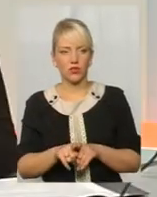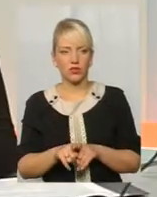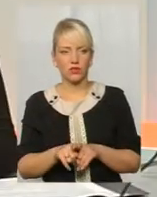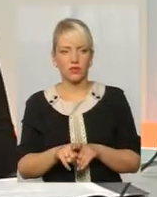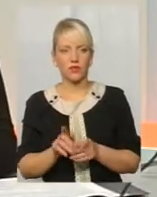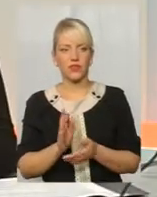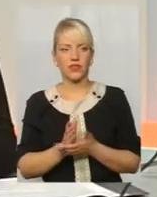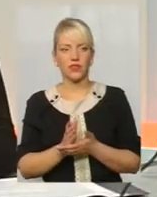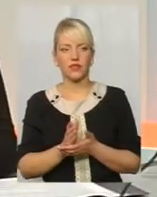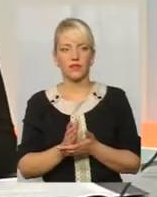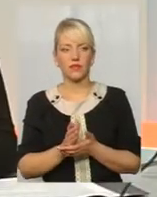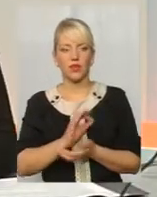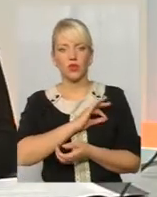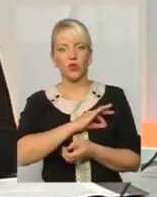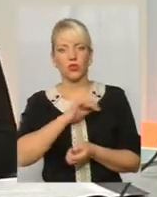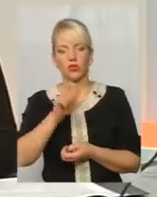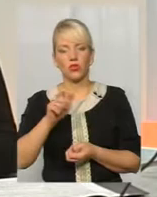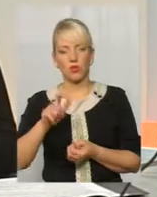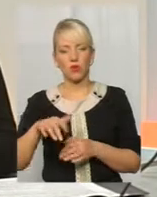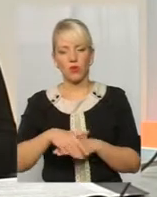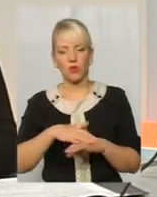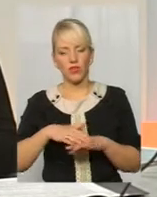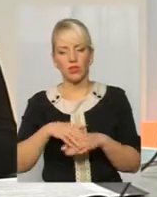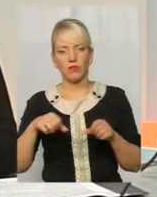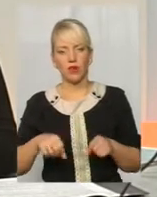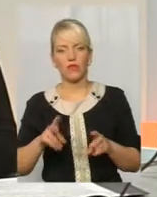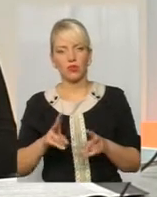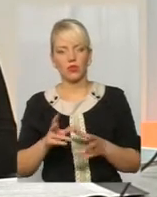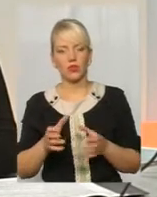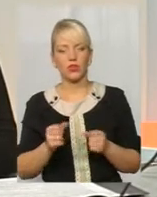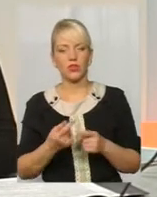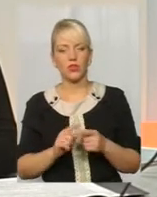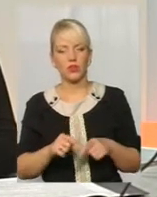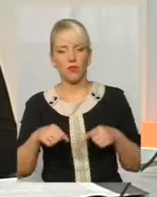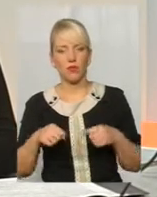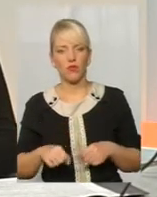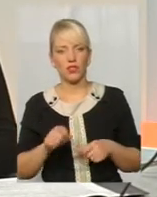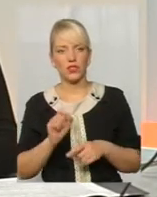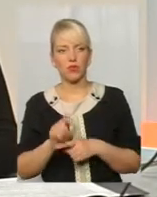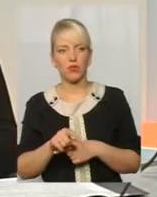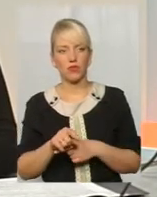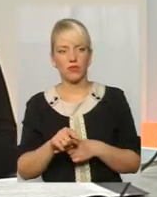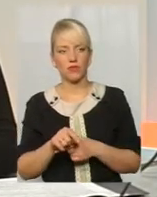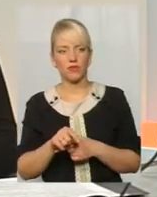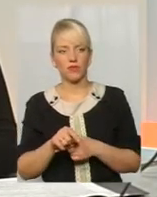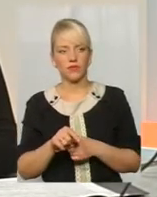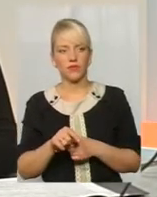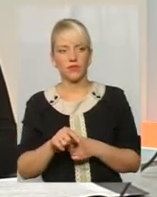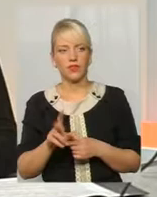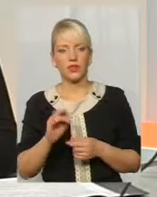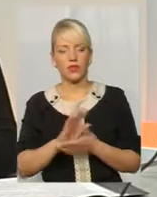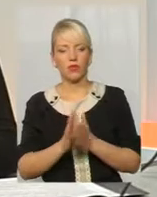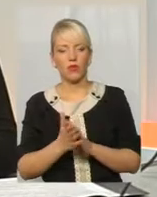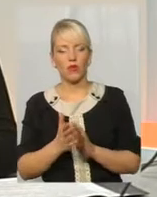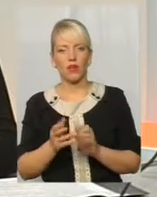є ще юридичні особи публічного права, які отримують ці повноваження за умови акредитації в